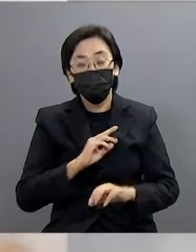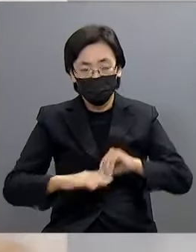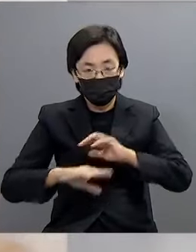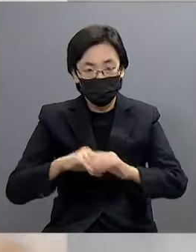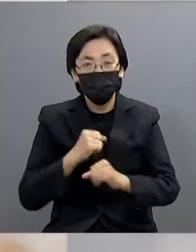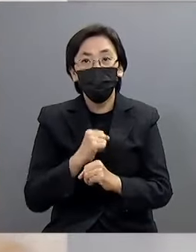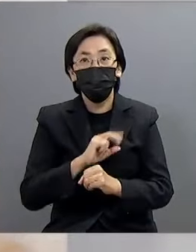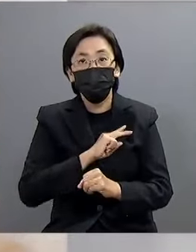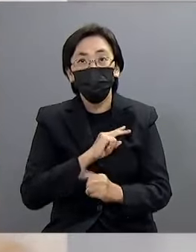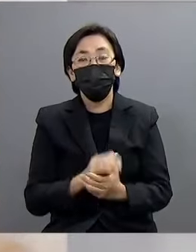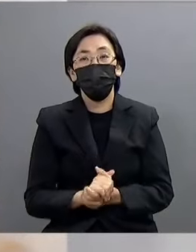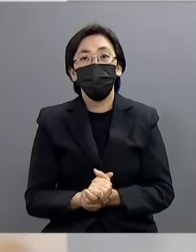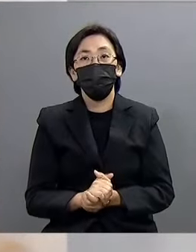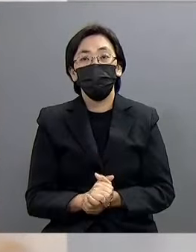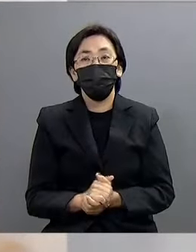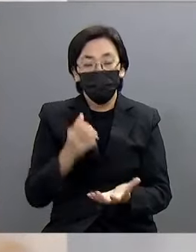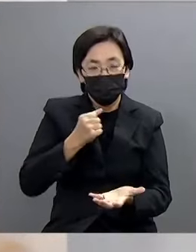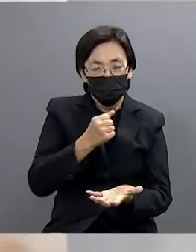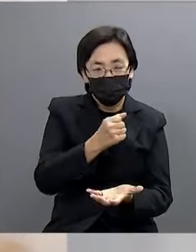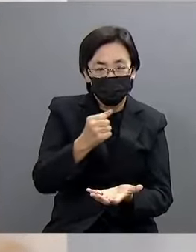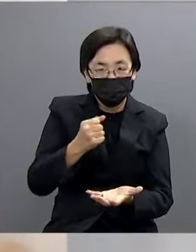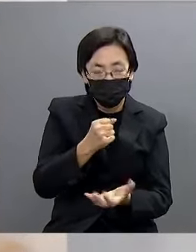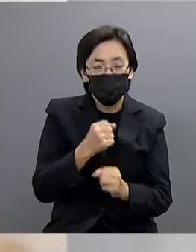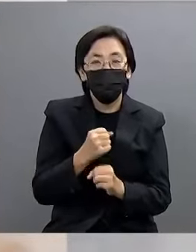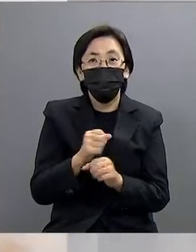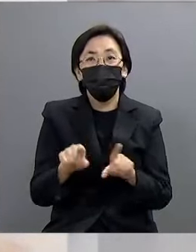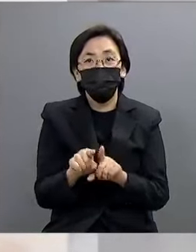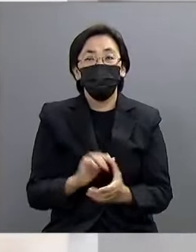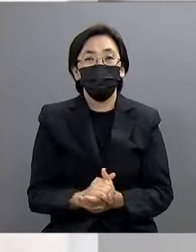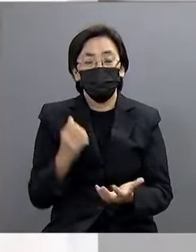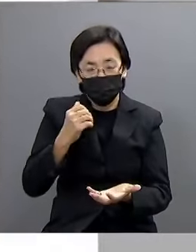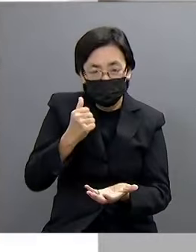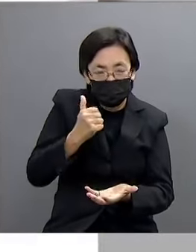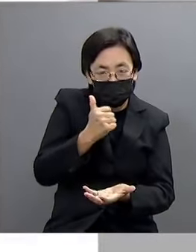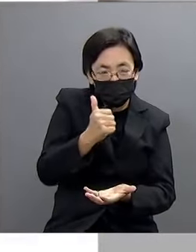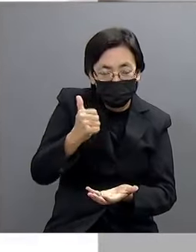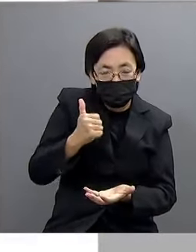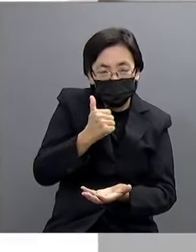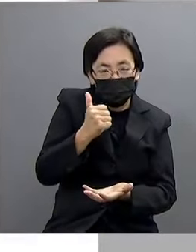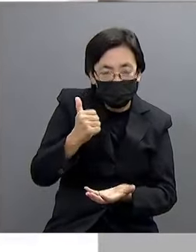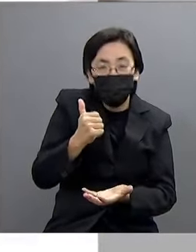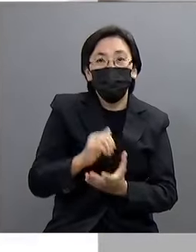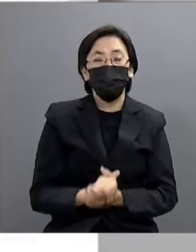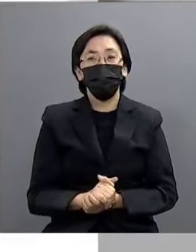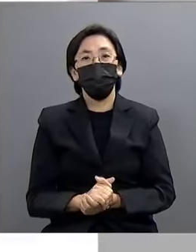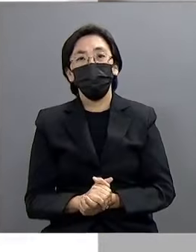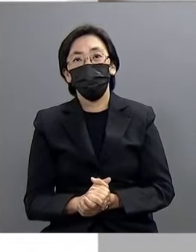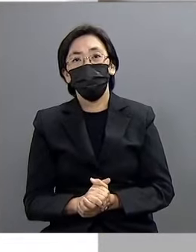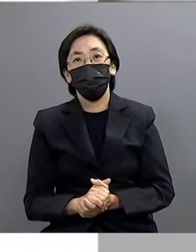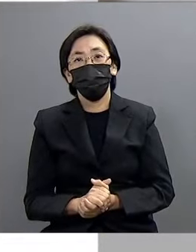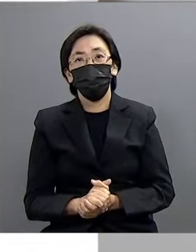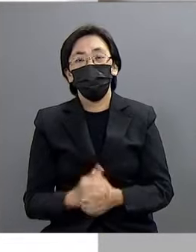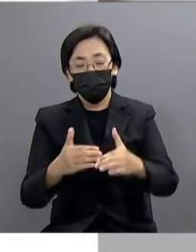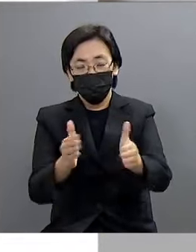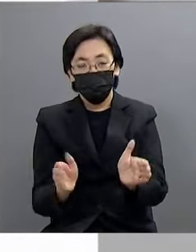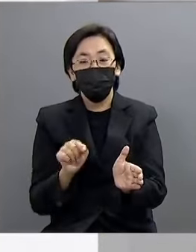นงานแฮนด์เมดทั้งหมดเลย ก็คือเหมือนทำเค้กเลย ใช่คือการทำเค้กคือเราทำเทียนให้เขาเป็นแบบเป็นเหมือนครีมค่ะ